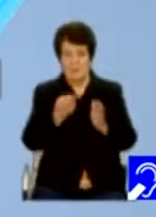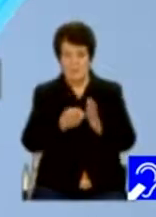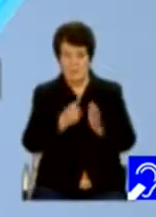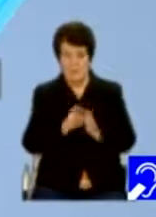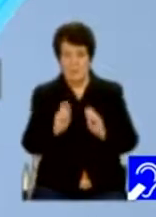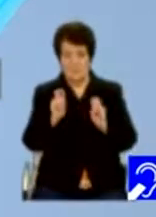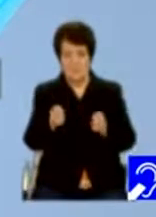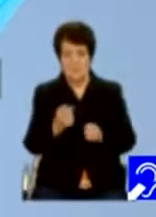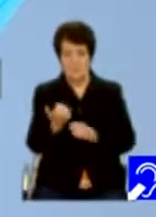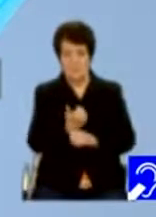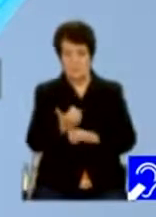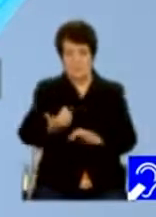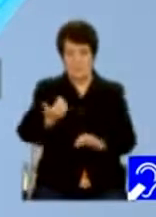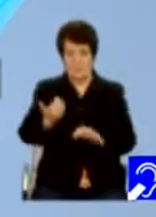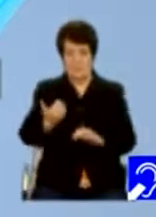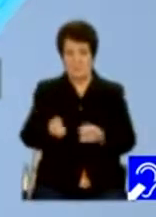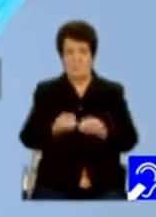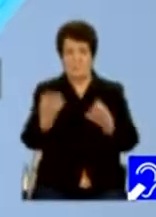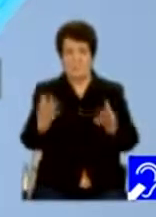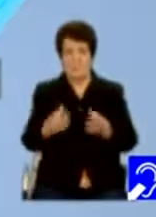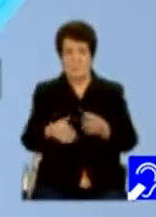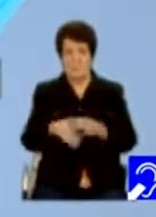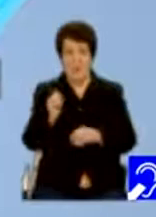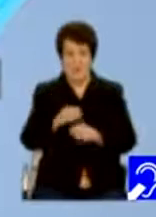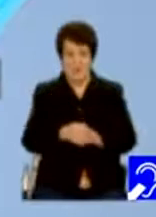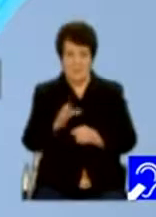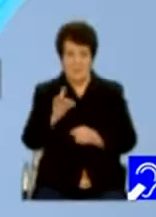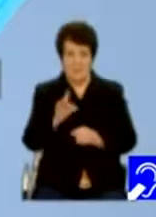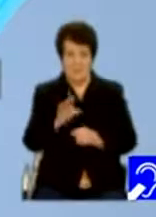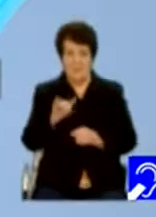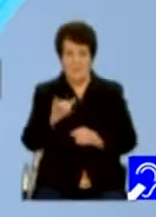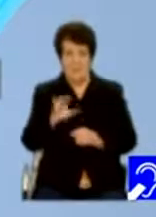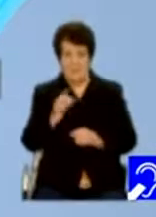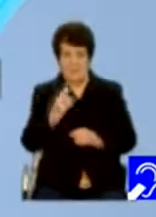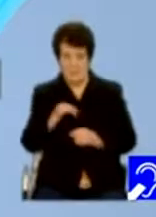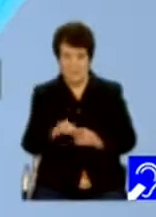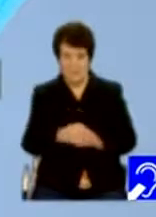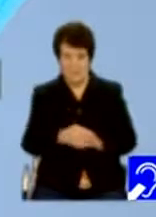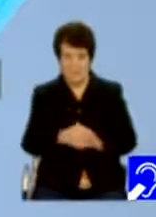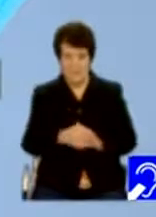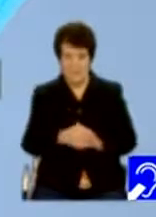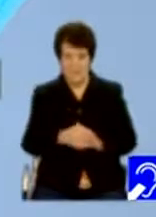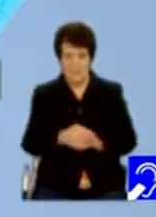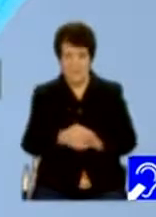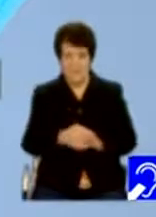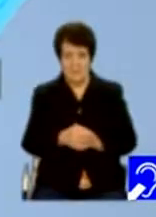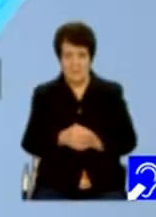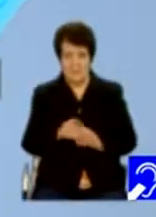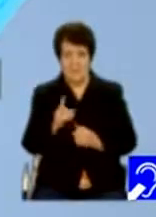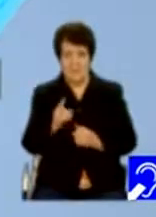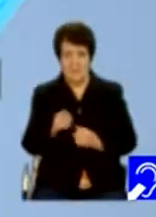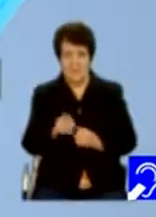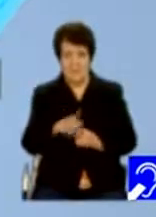l-a prezentat cu o săptămână înainte de ziua alegerilor, unde Renato Usatăi, domnului Usatăi s-a